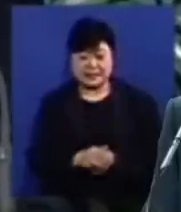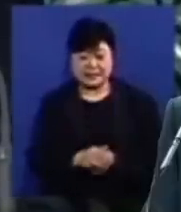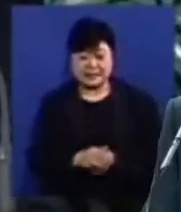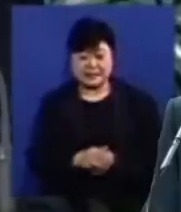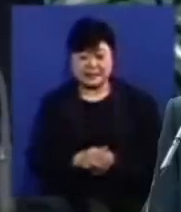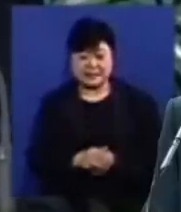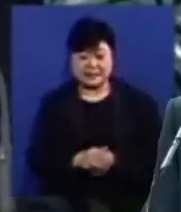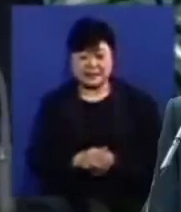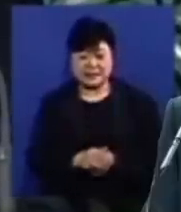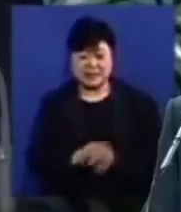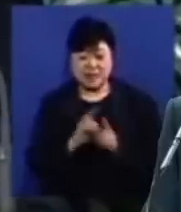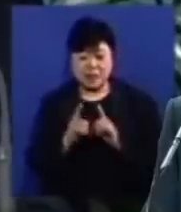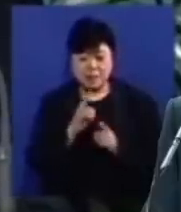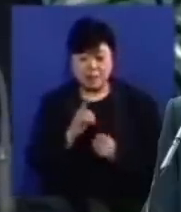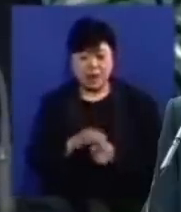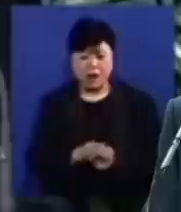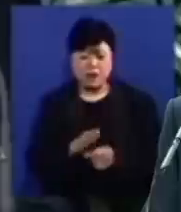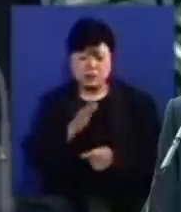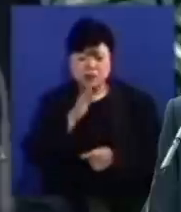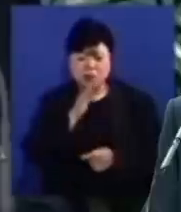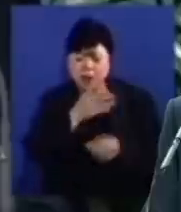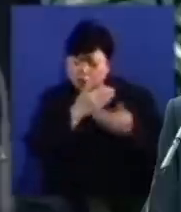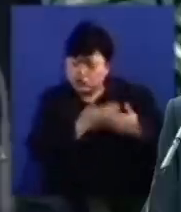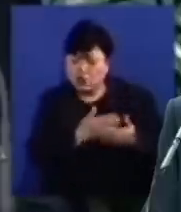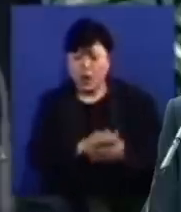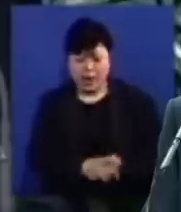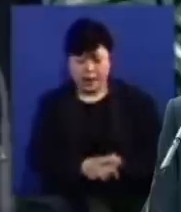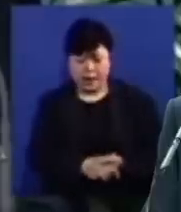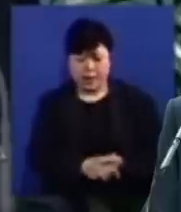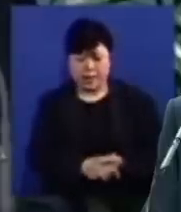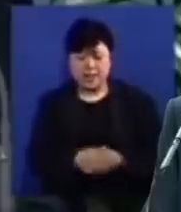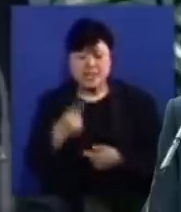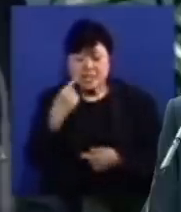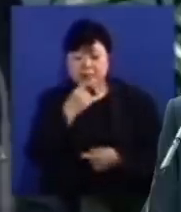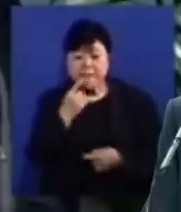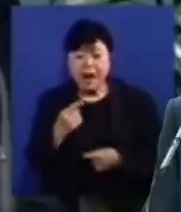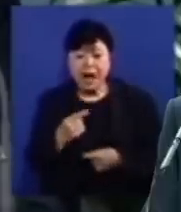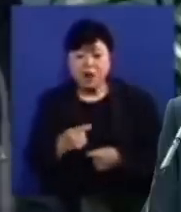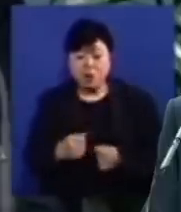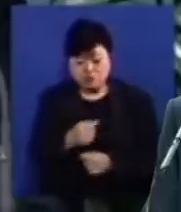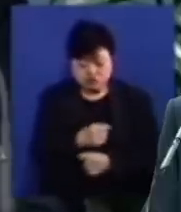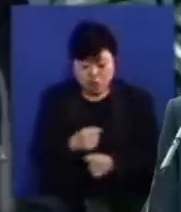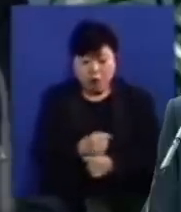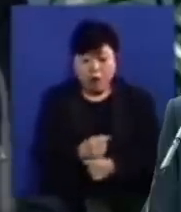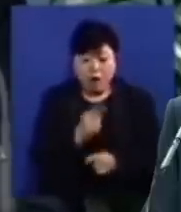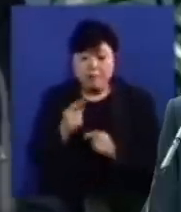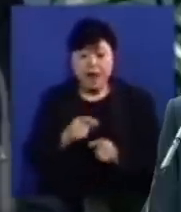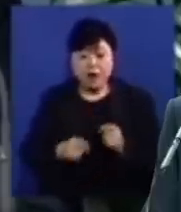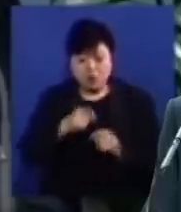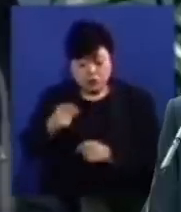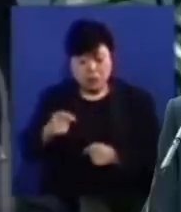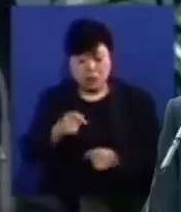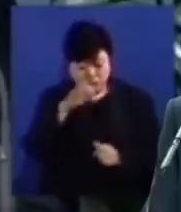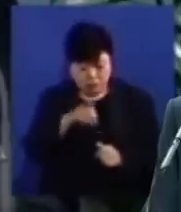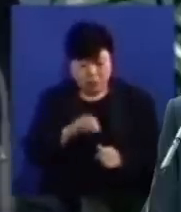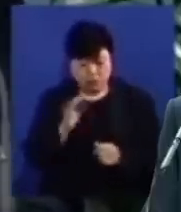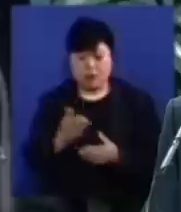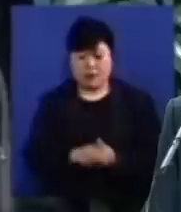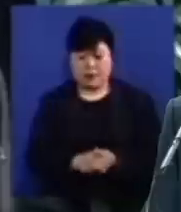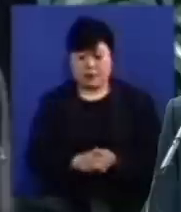별 볼일 없는 것이 생각하지만 절대로 그렇지 않습니다. 내 입의 말로 내가 묶였으며 내 입의 말로 내가 사로잡힌 바